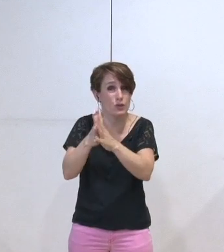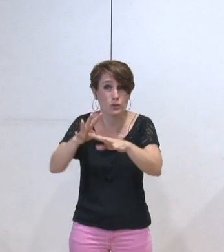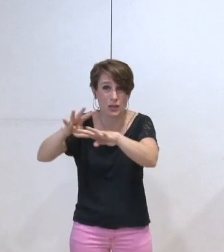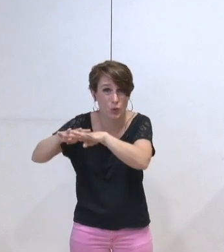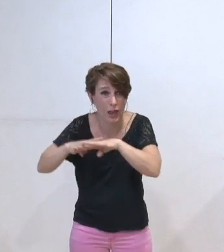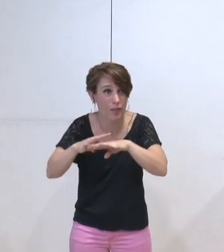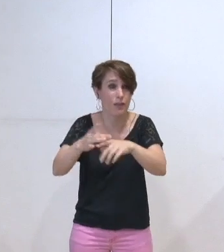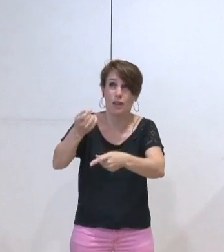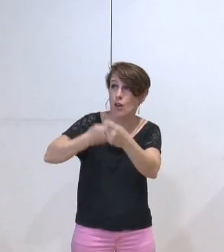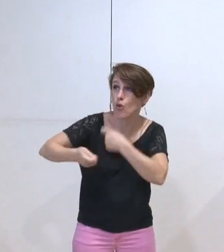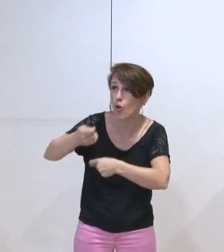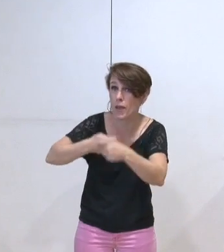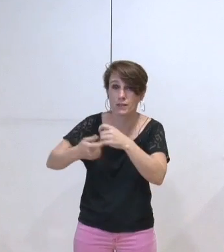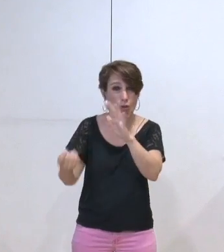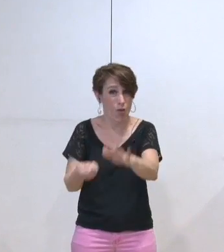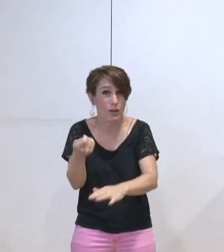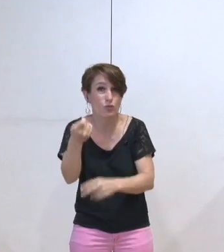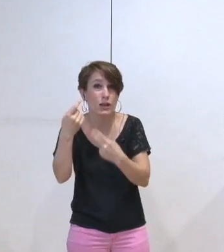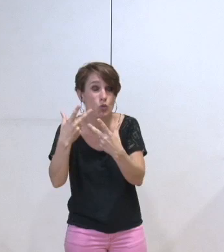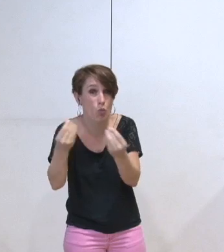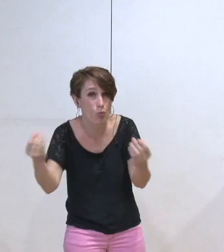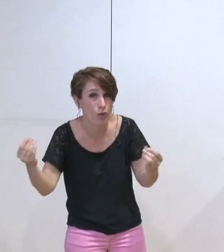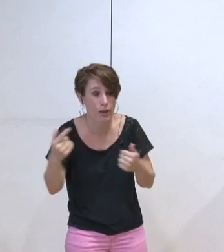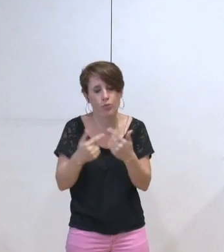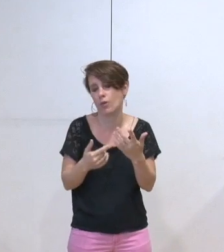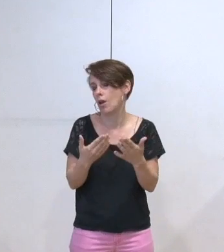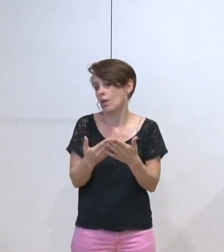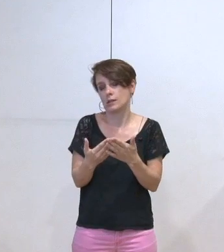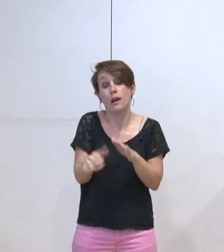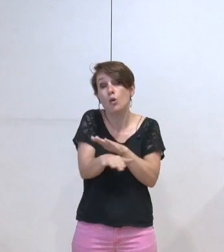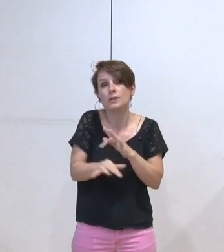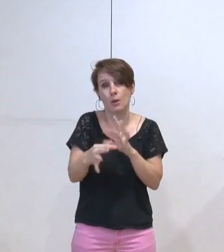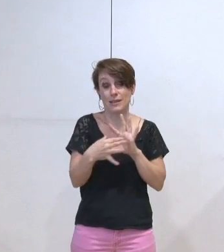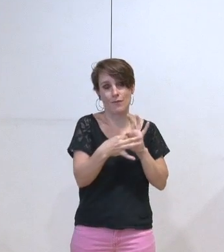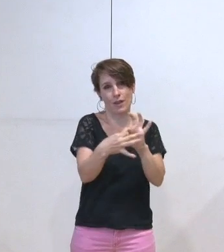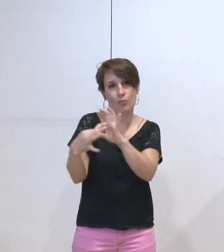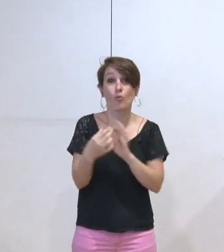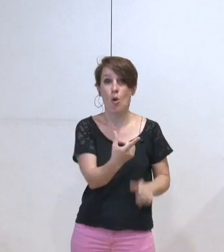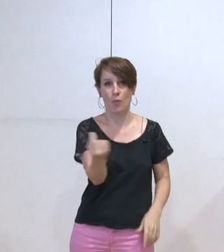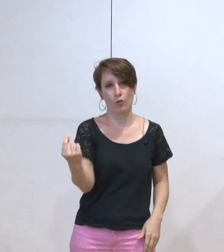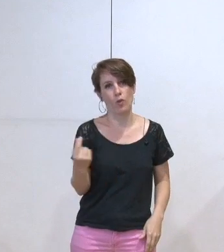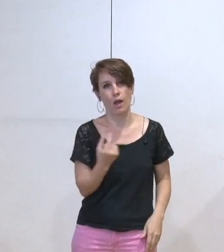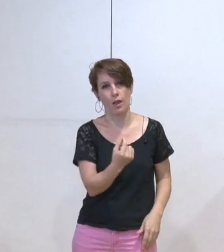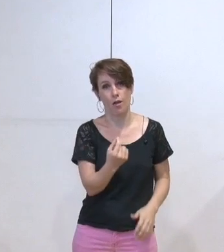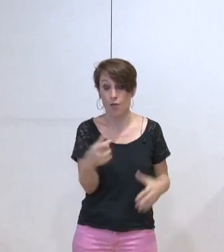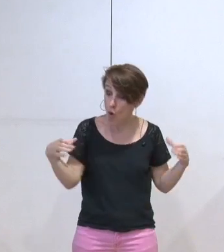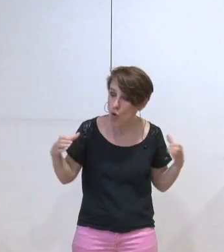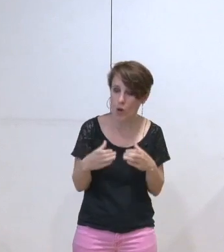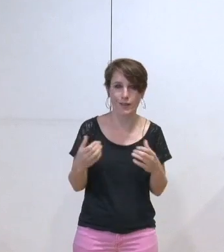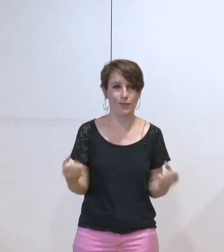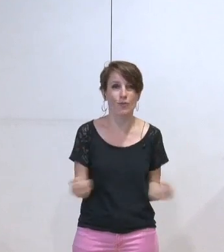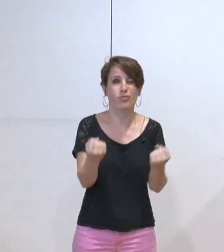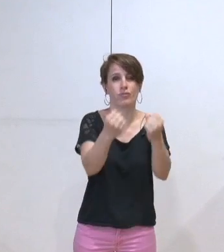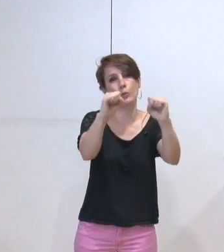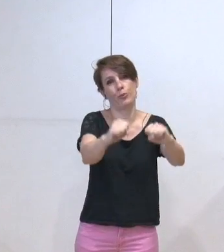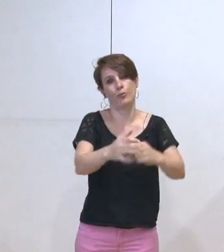de parents d'élèves d'éducation populaire seul le partenariat et les solutions collectives sont efficaces je ne vais